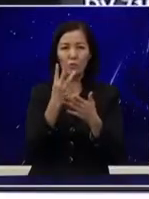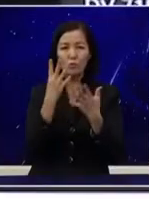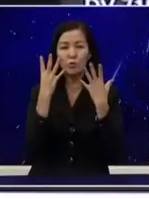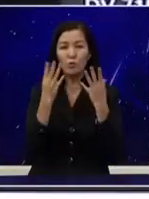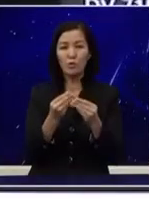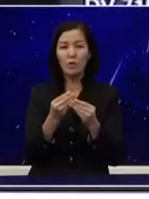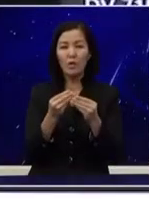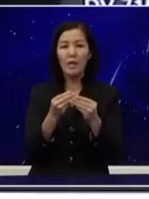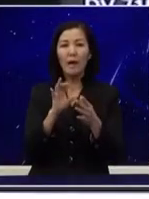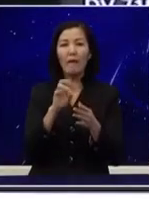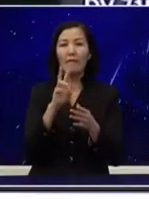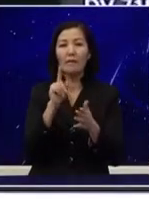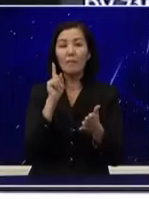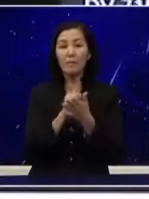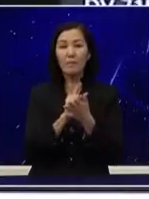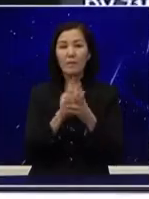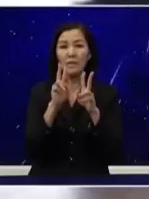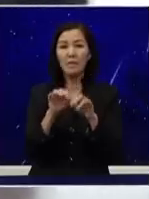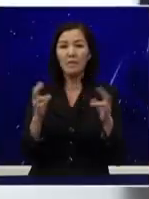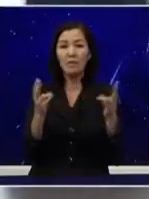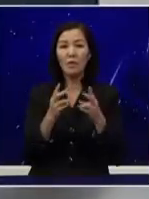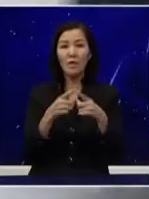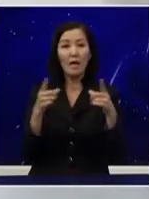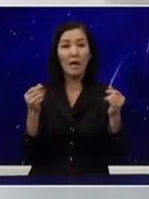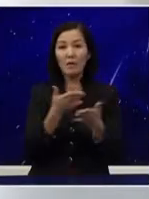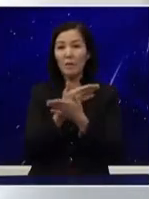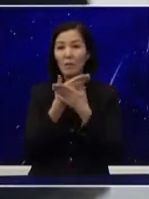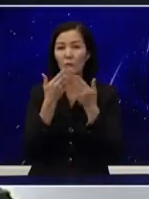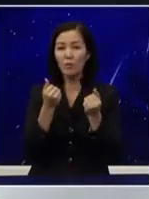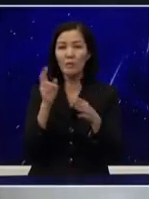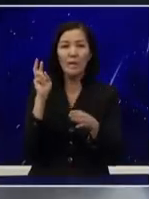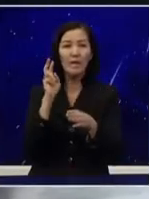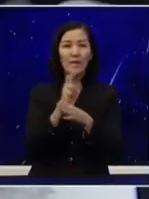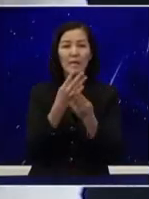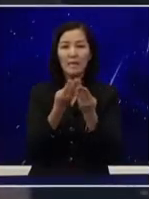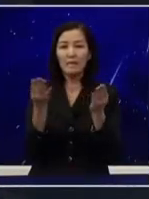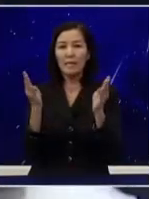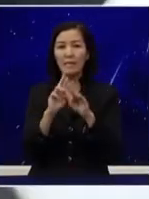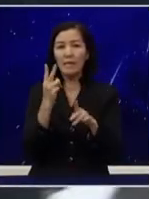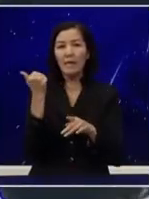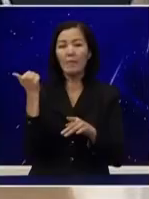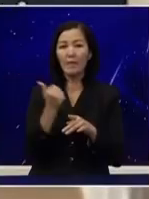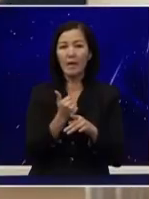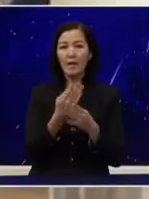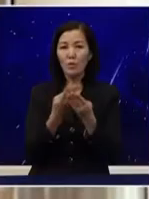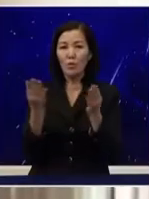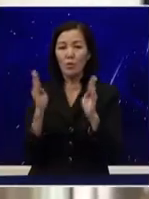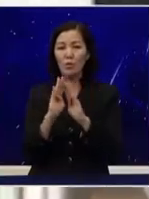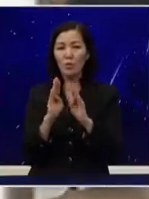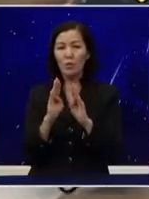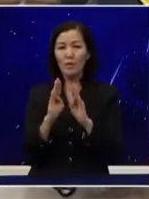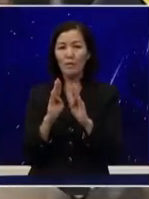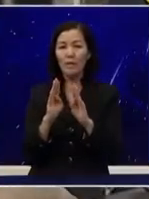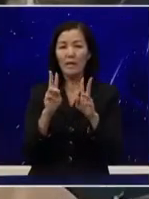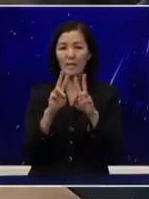анықтама міндеттелуі тиіс. Анықтама болмаған жағдайда келген адамдар карантиндік стационарларда 2 аптаға дейін оқшауланады, деді